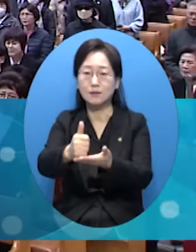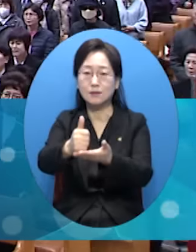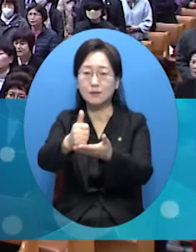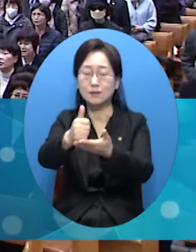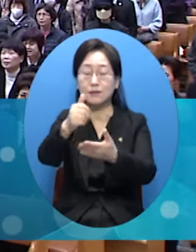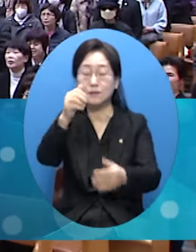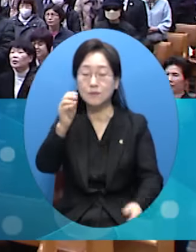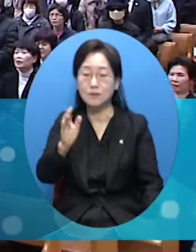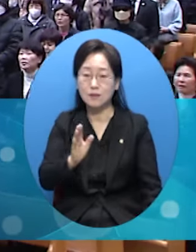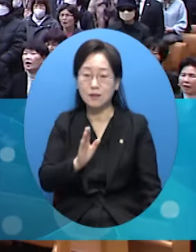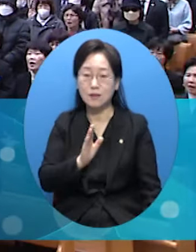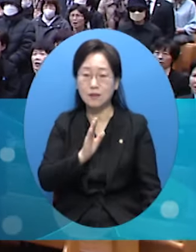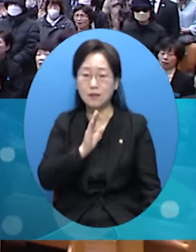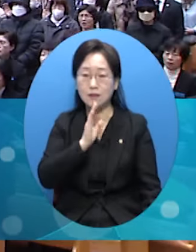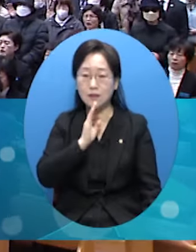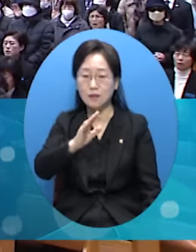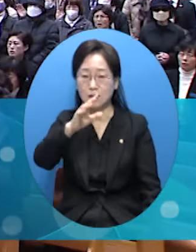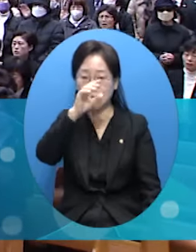하나님